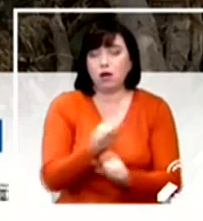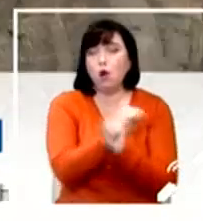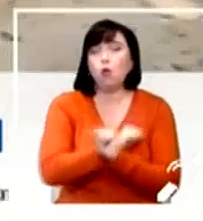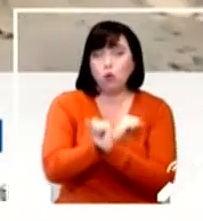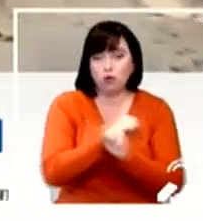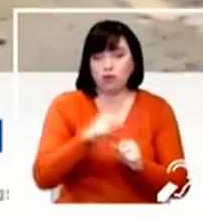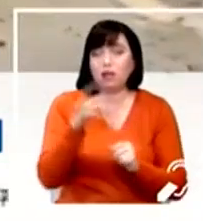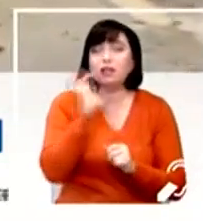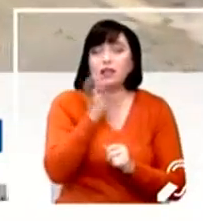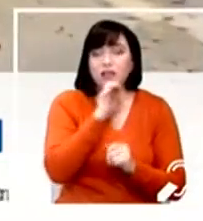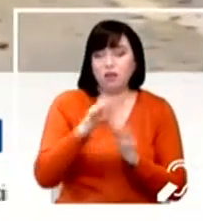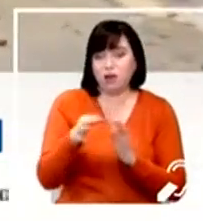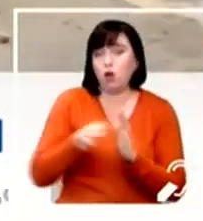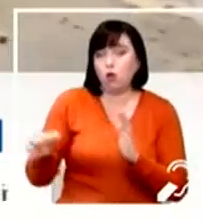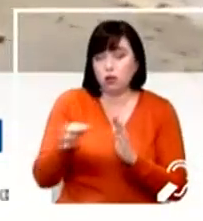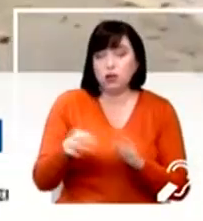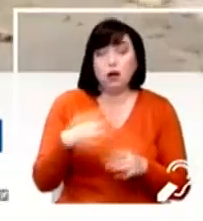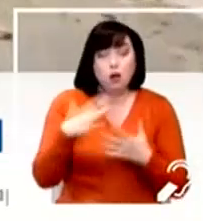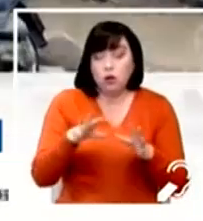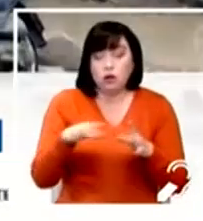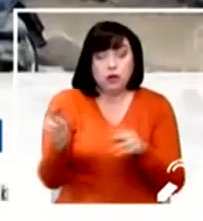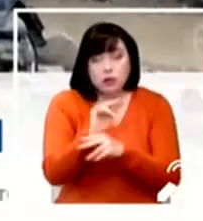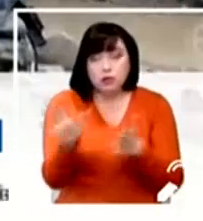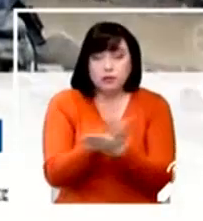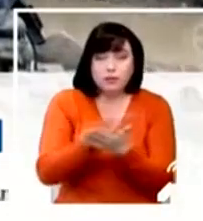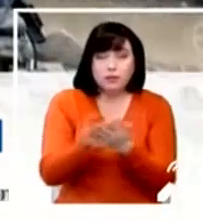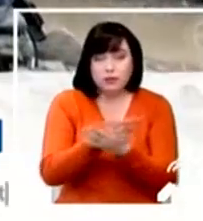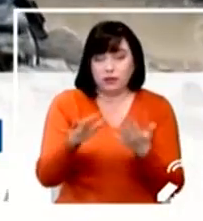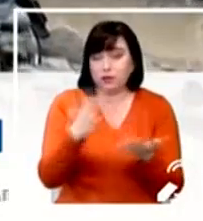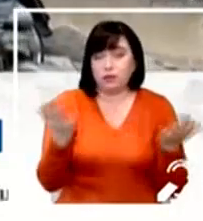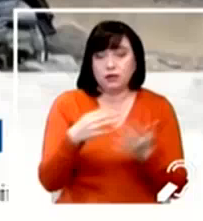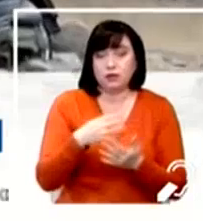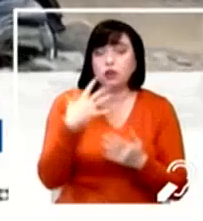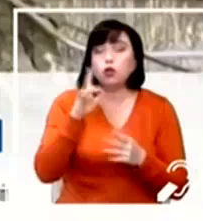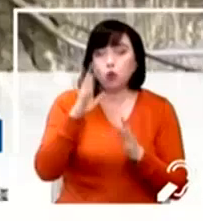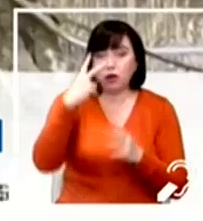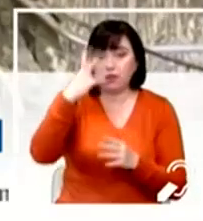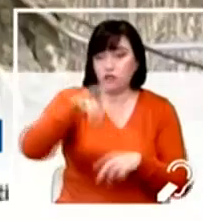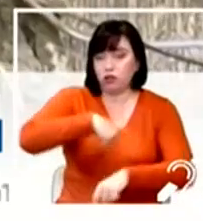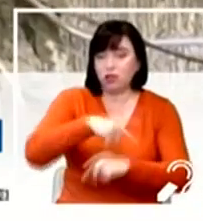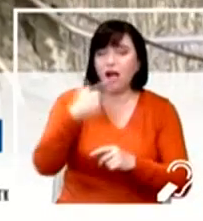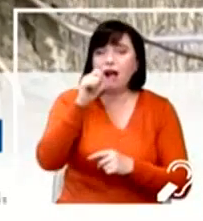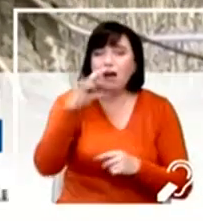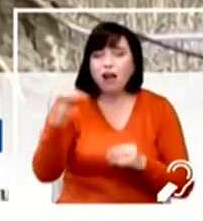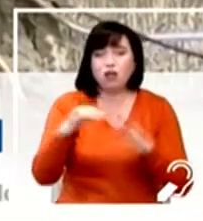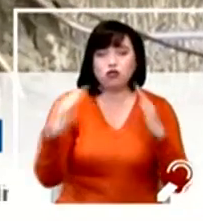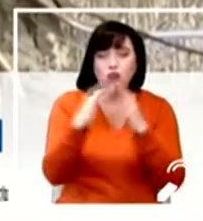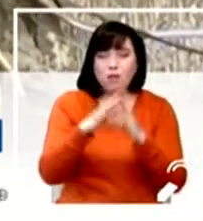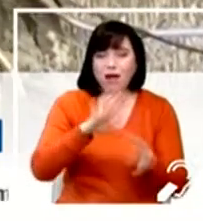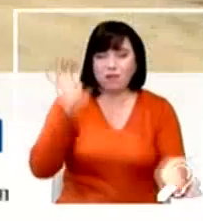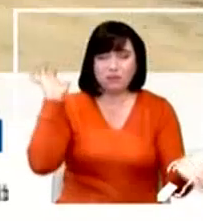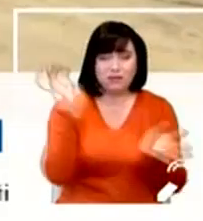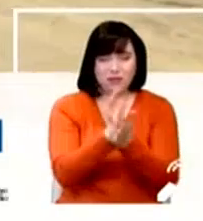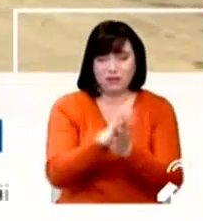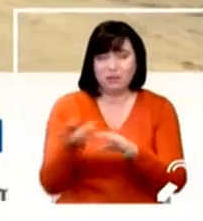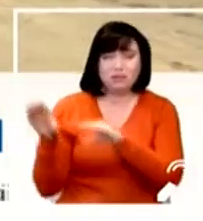insulei. Localnicii încearcă să-și revină după dezastrul care i-a lovit acum mai bine de 24 de ore. Garaje și case sunt pline de noroi